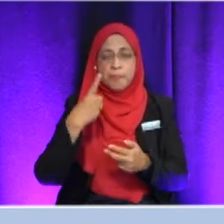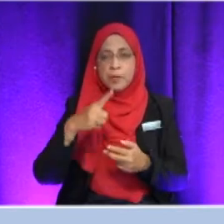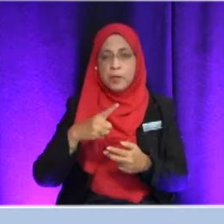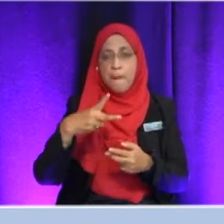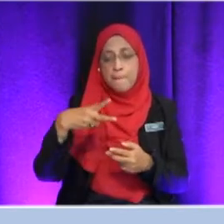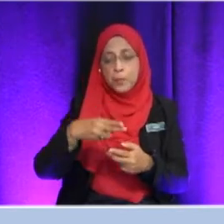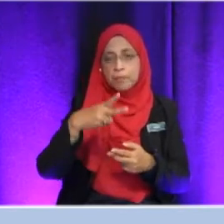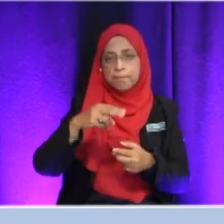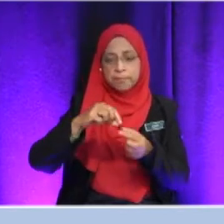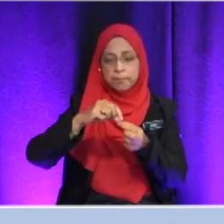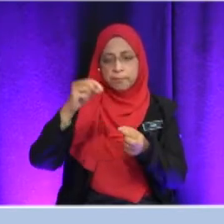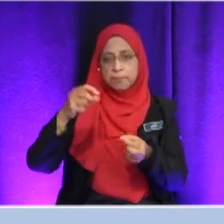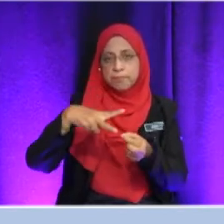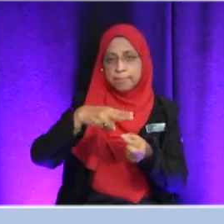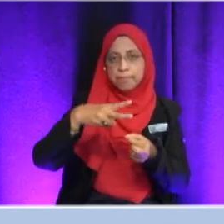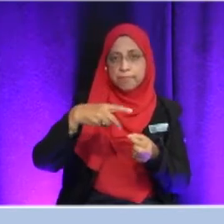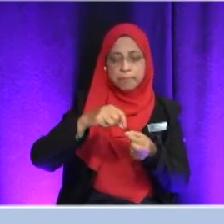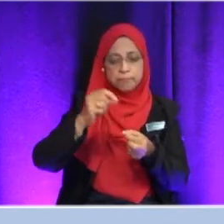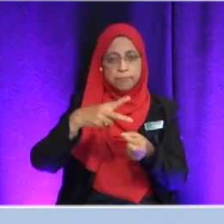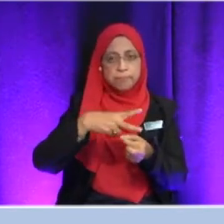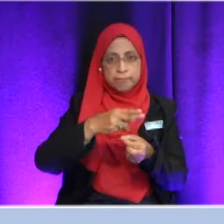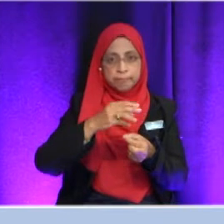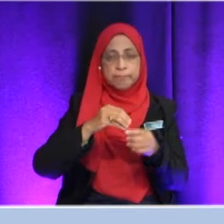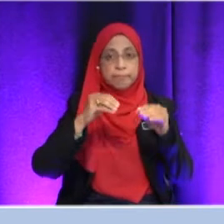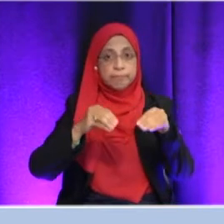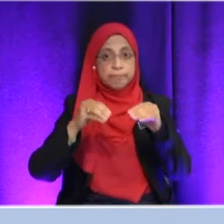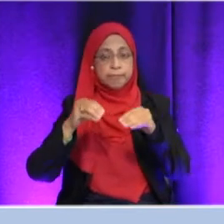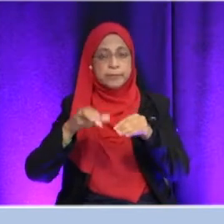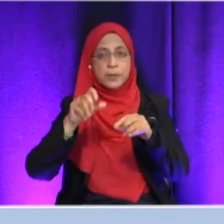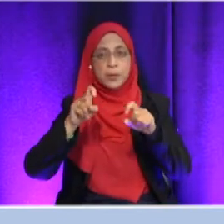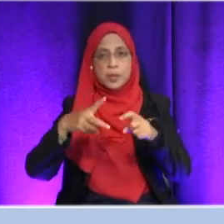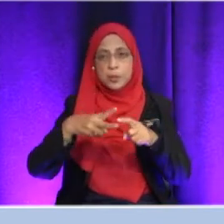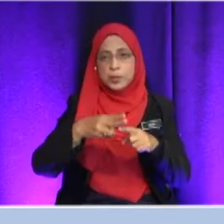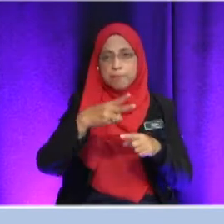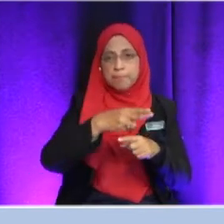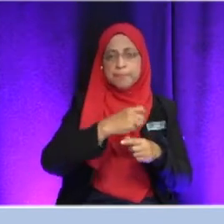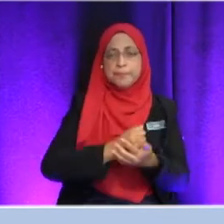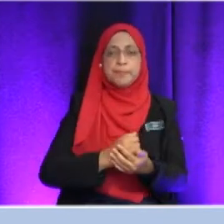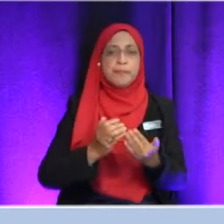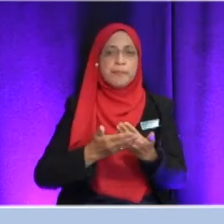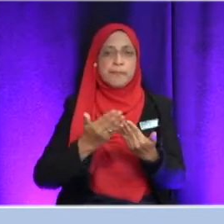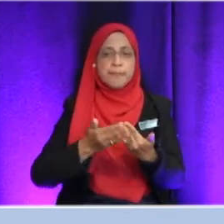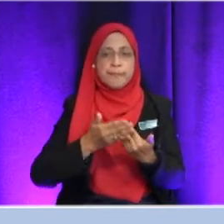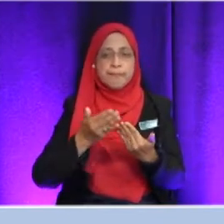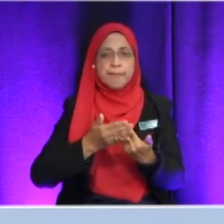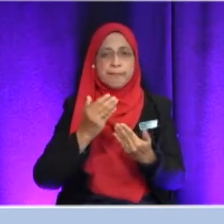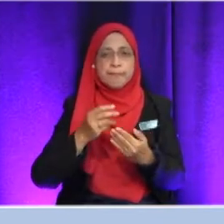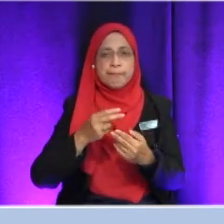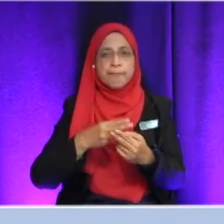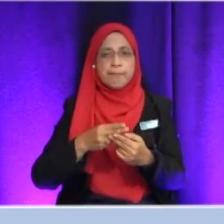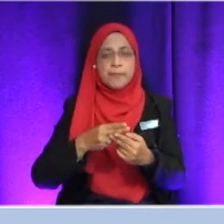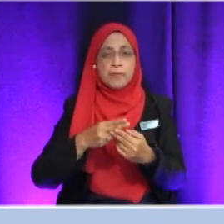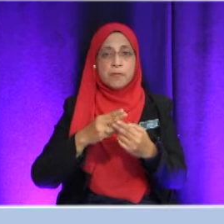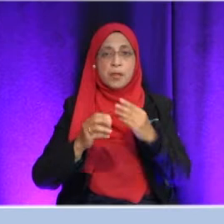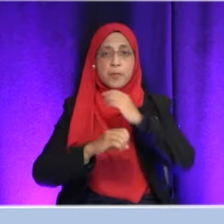memotong tangkai yang panjang untuk proses nanas ya ataupun aka yang kita